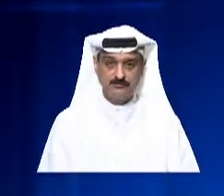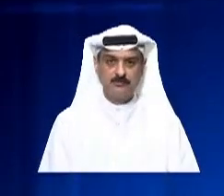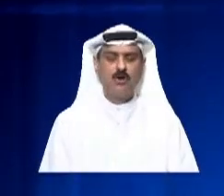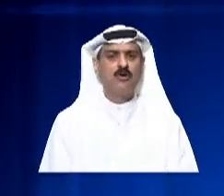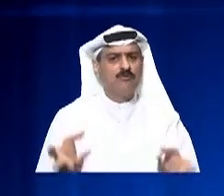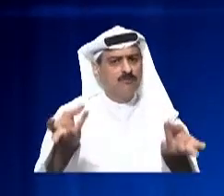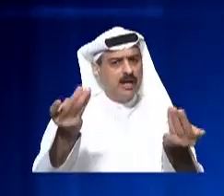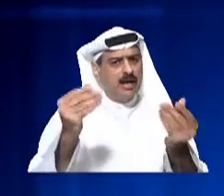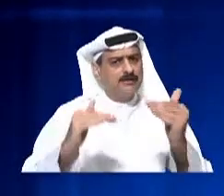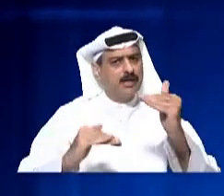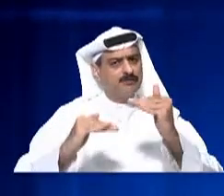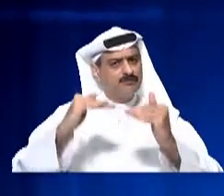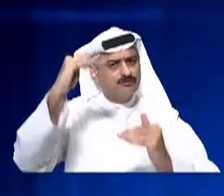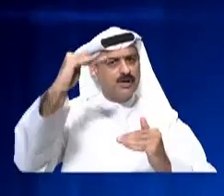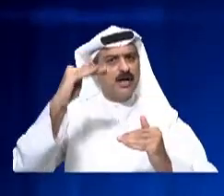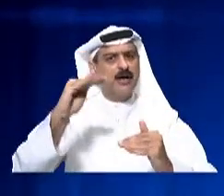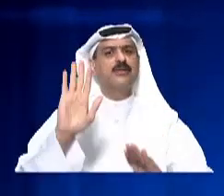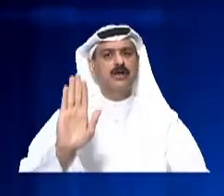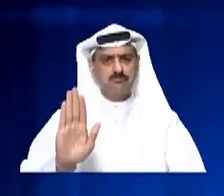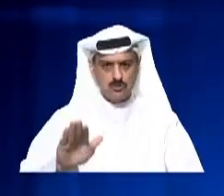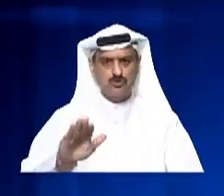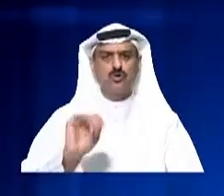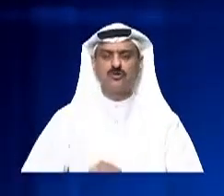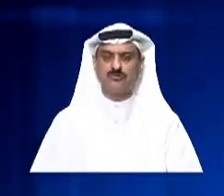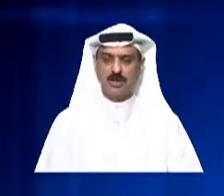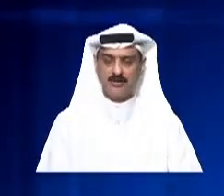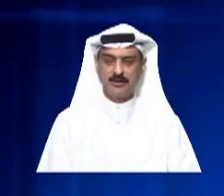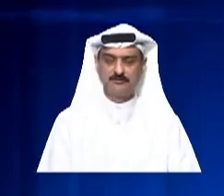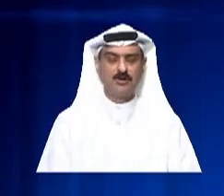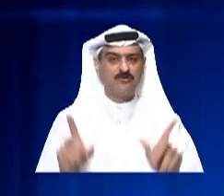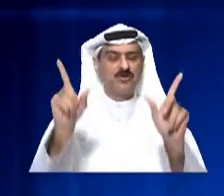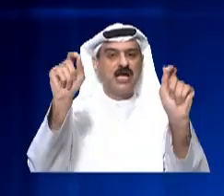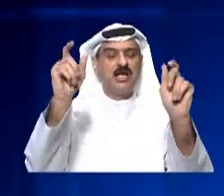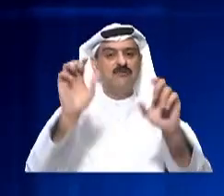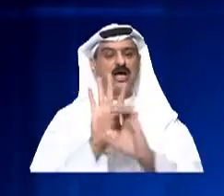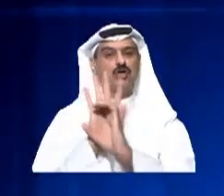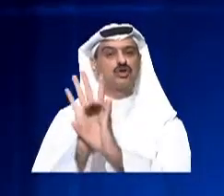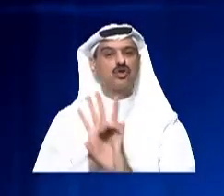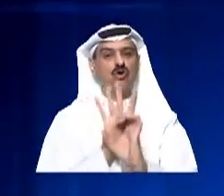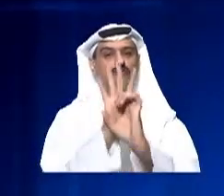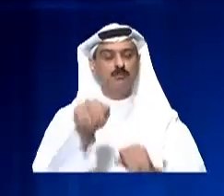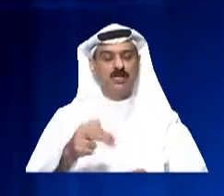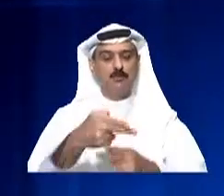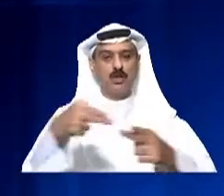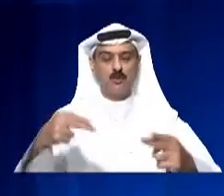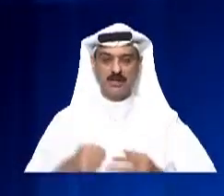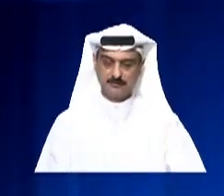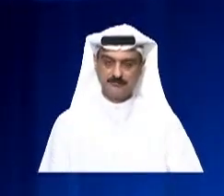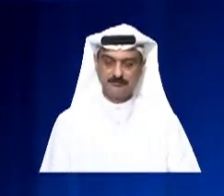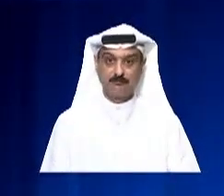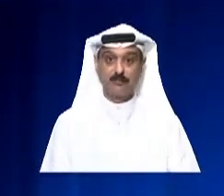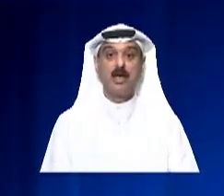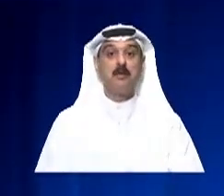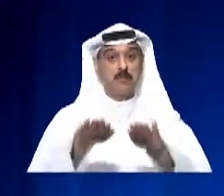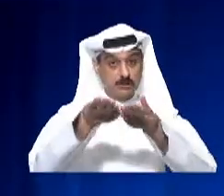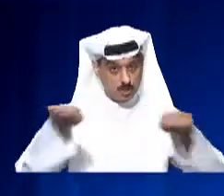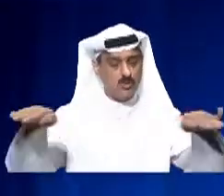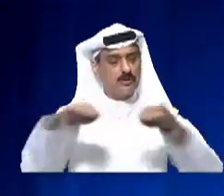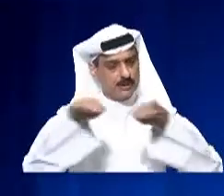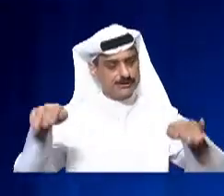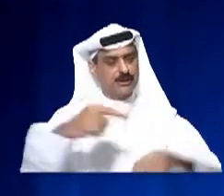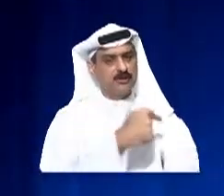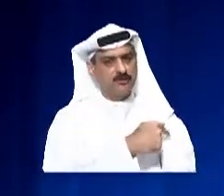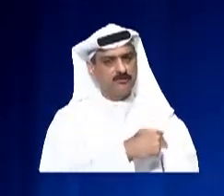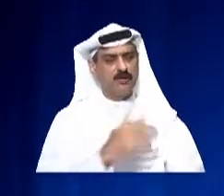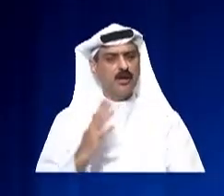ارتفاع في عدد الحالات الإيجابية لفيروس كورونا في دولة الكويت، إلا أن الوضع الصحي مستقر ولا